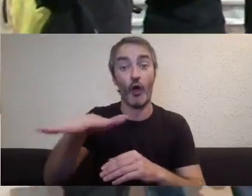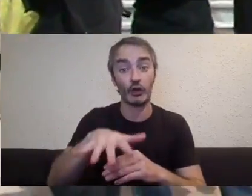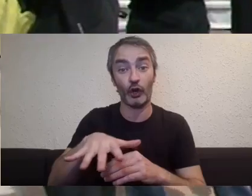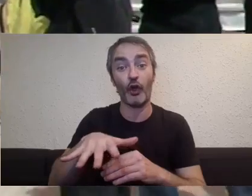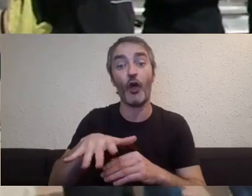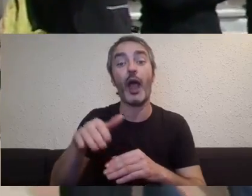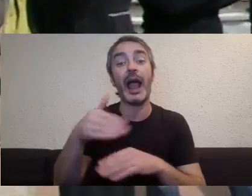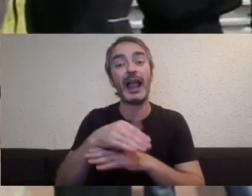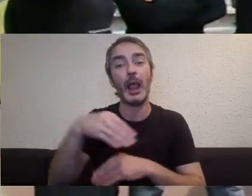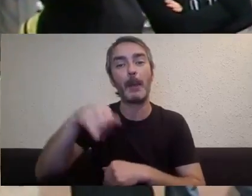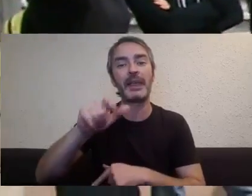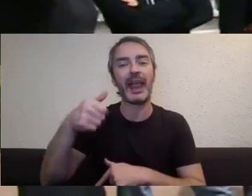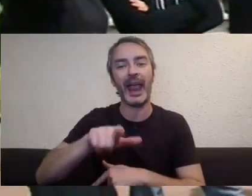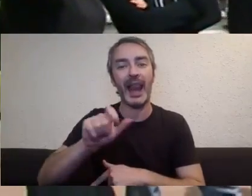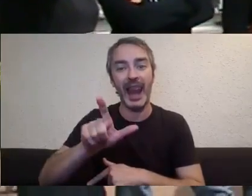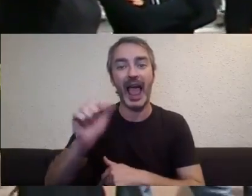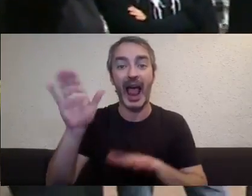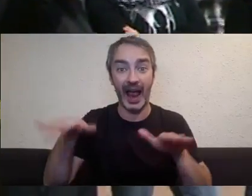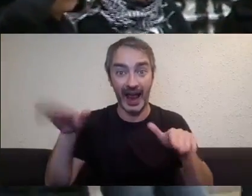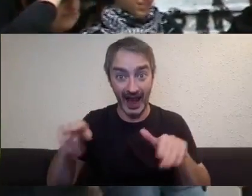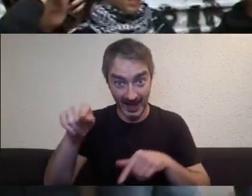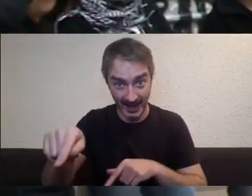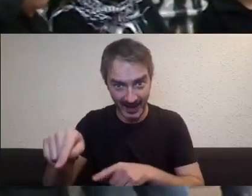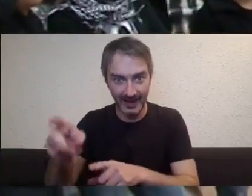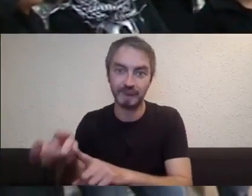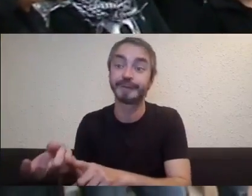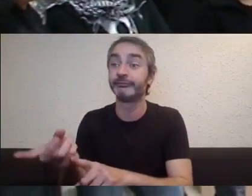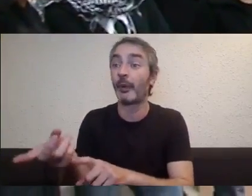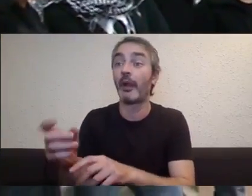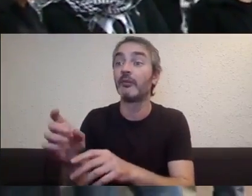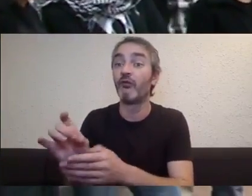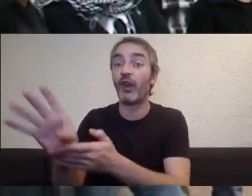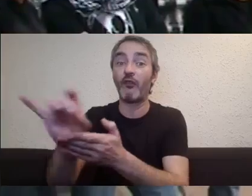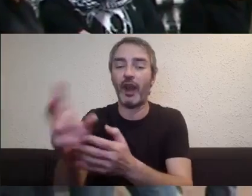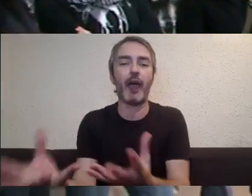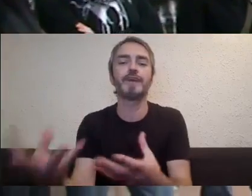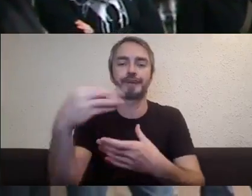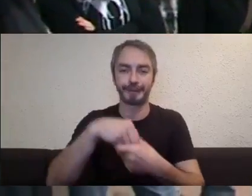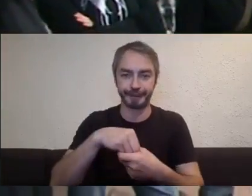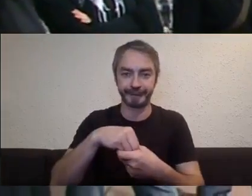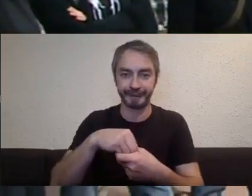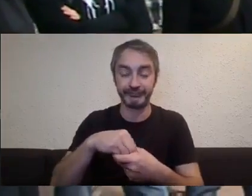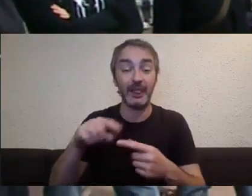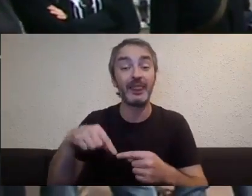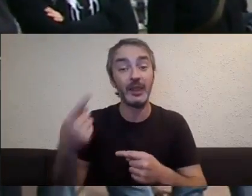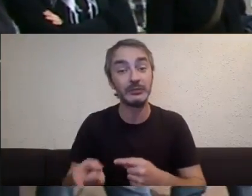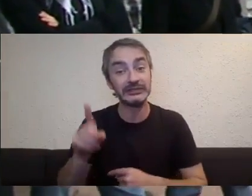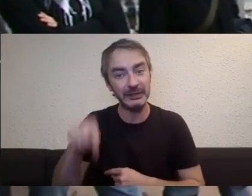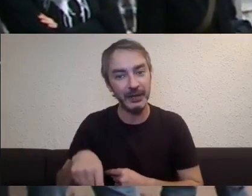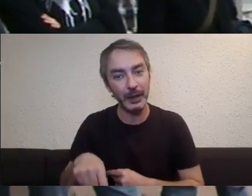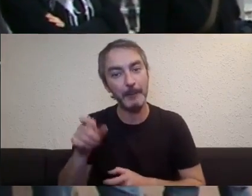parell de persones que ja havíem estat ocupant a un altre lloc d'aquí del barri, a la Carraca, al carrer Miquel Àngel, doncs vam venir a viure